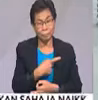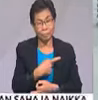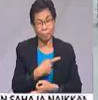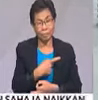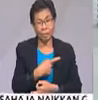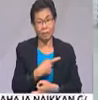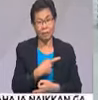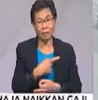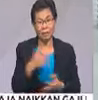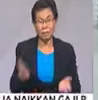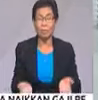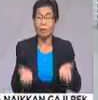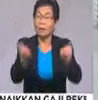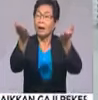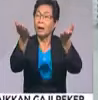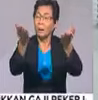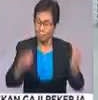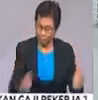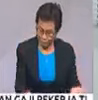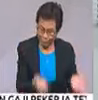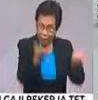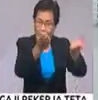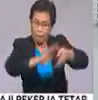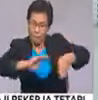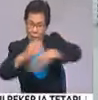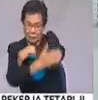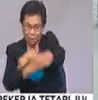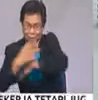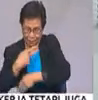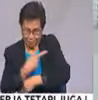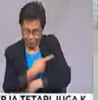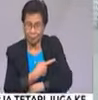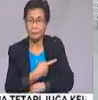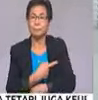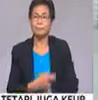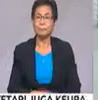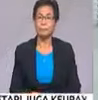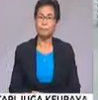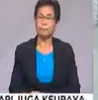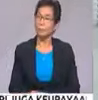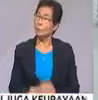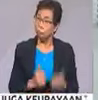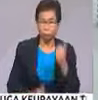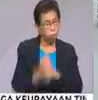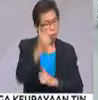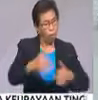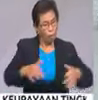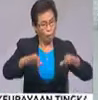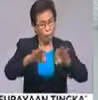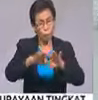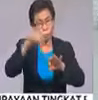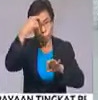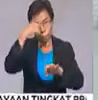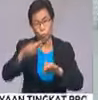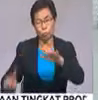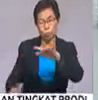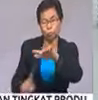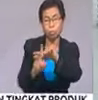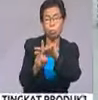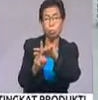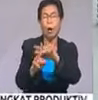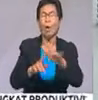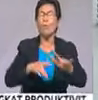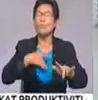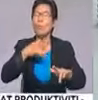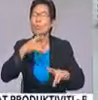mengangkat bahasa Malaysia itu sebagai bahasa negara kita, ini cukup penting untuk mewujudkan